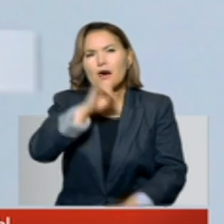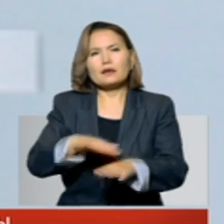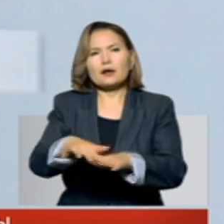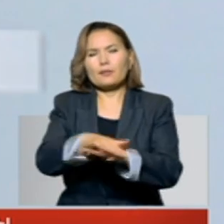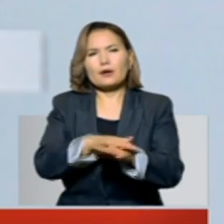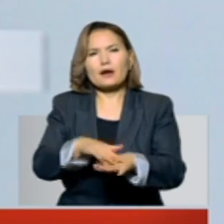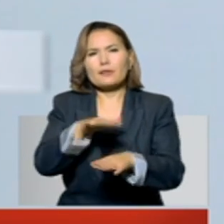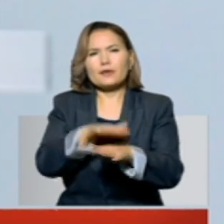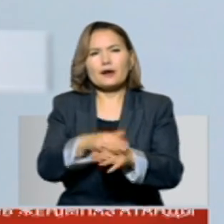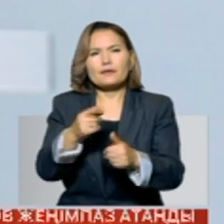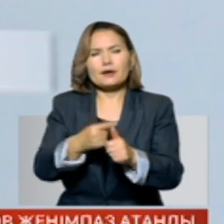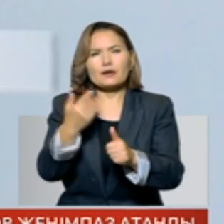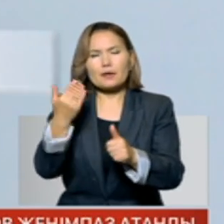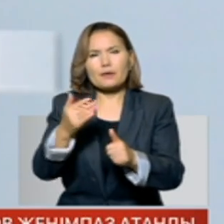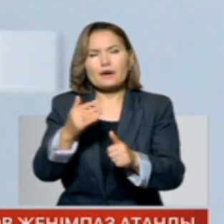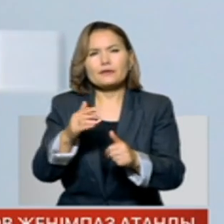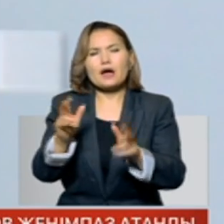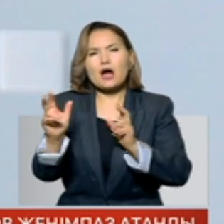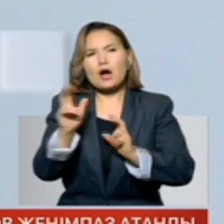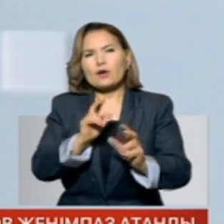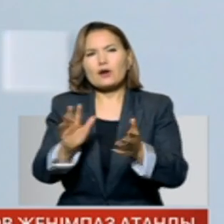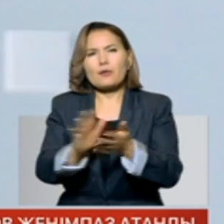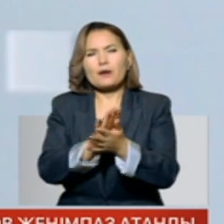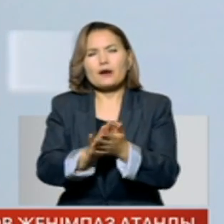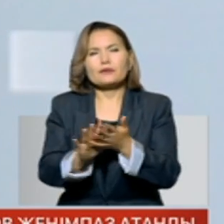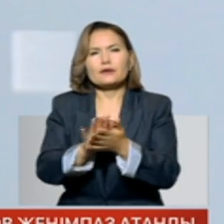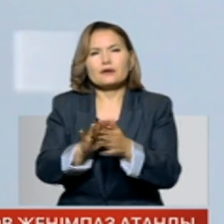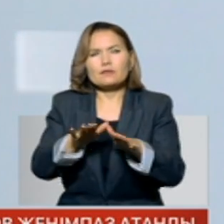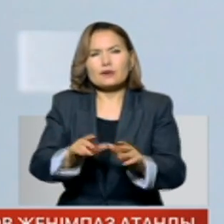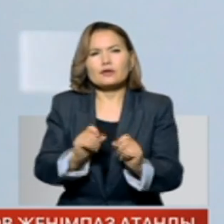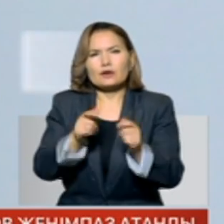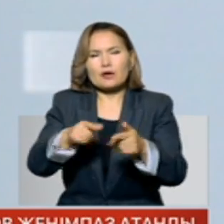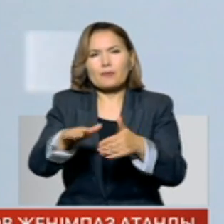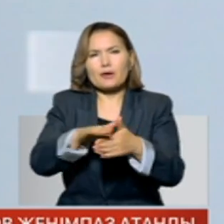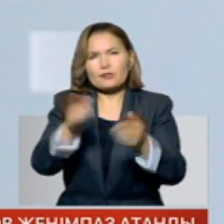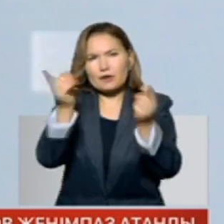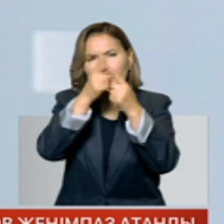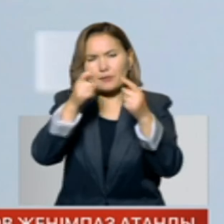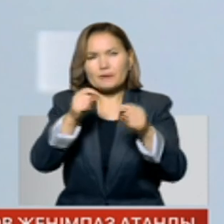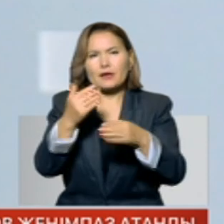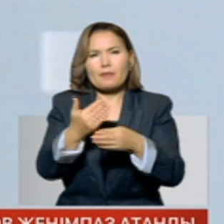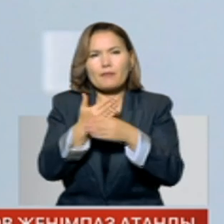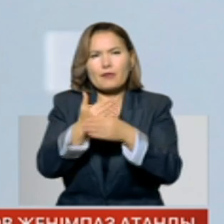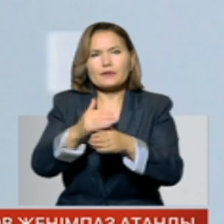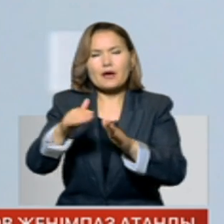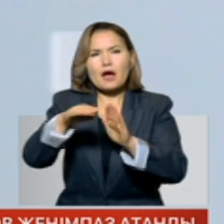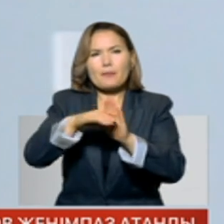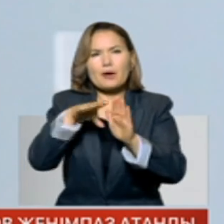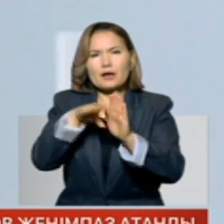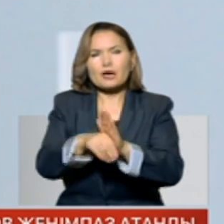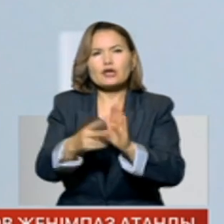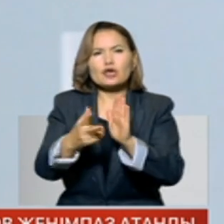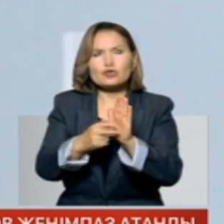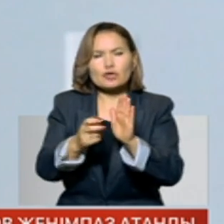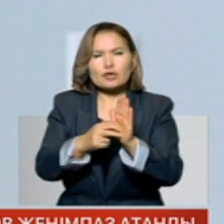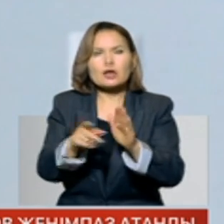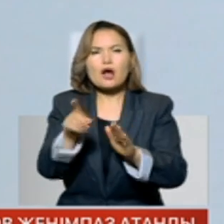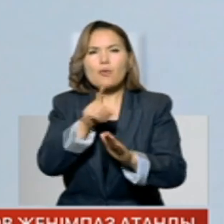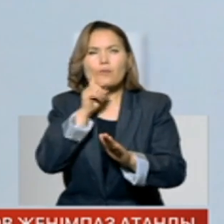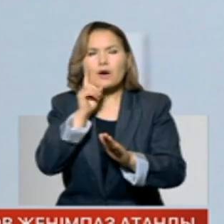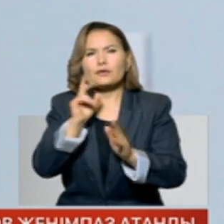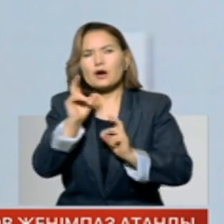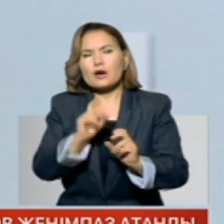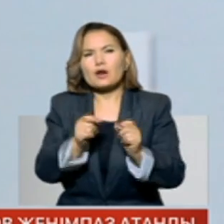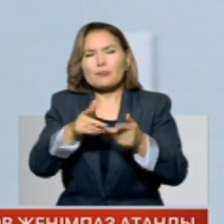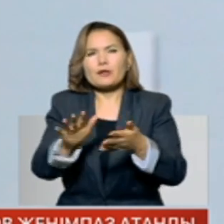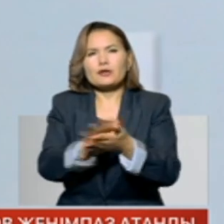Қазақстан халқына қор атынан білім гранттарына ие болғандардың тізімі жарияланды. Қайырымдылық бағдарламасы аясында барлығы 800-ге жуық талапкер жоғары оқу